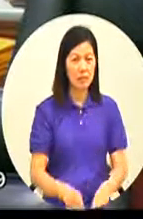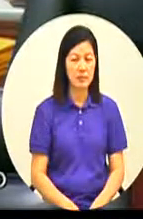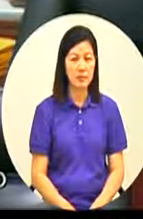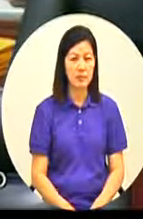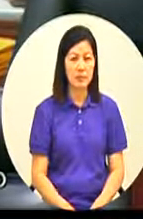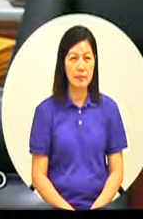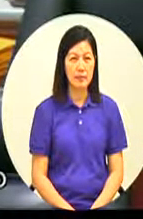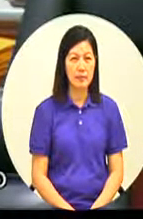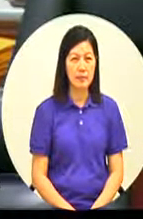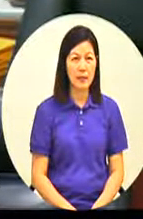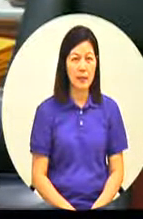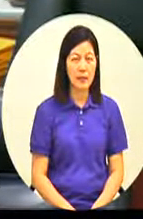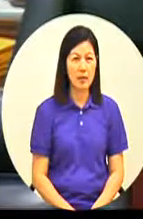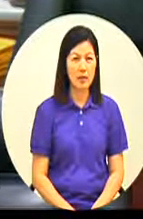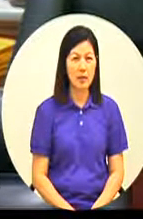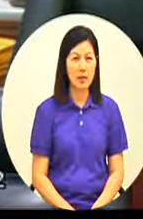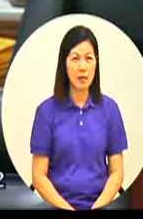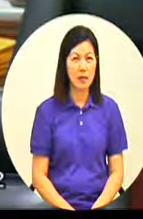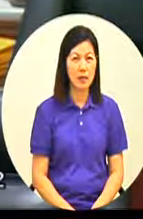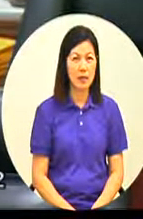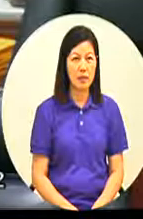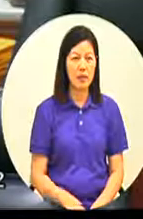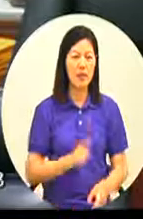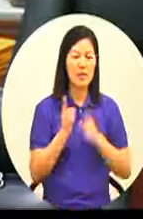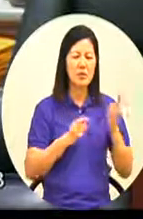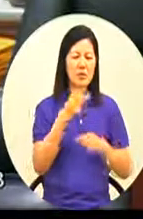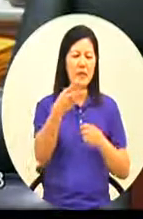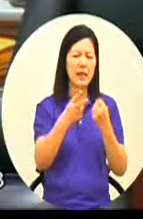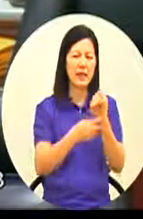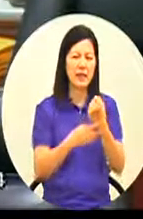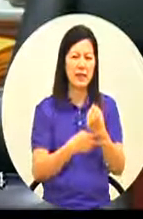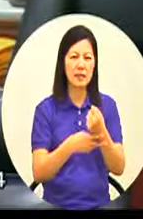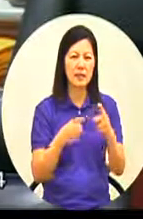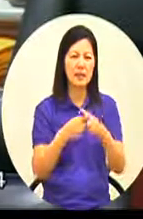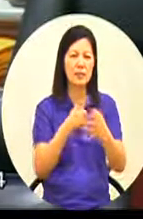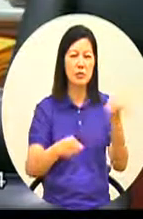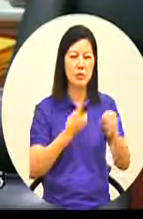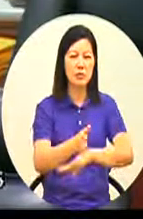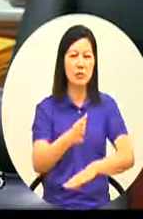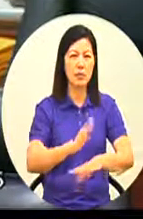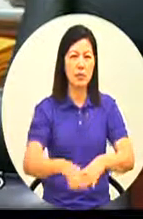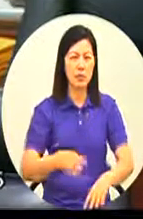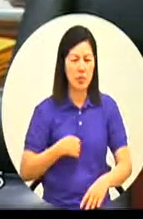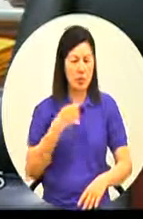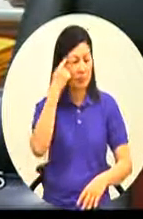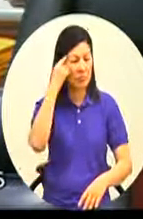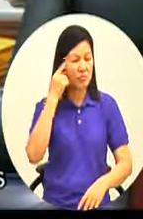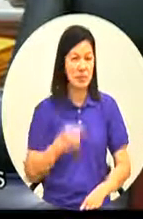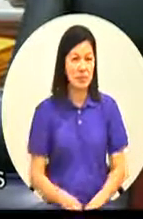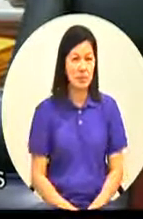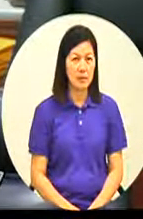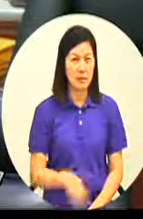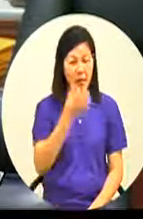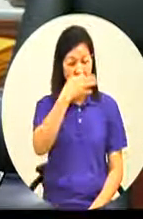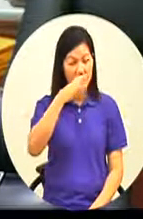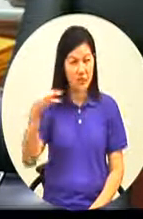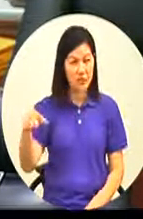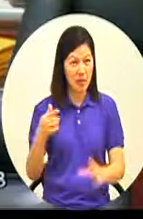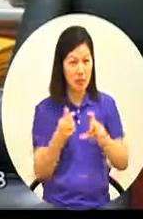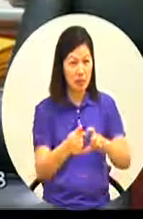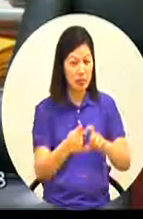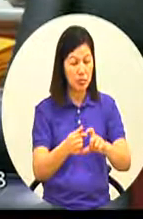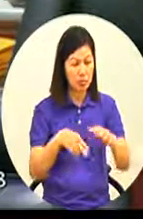十里200人，现在能力的超过这人数哦，所以本席是觉得说哦，我们凤山区的